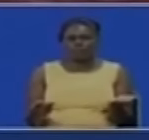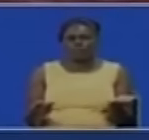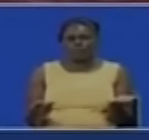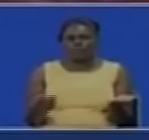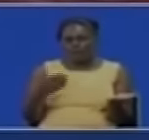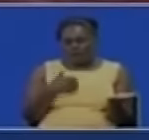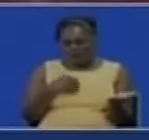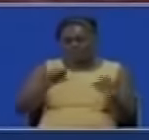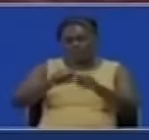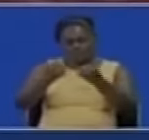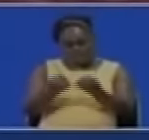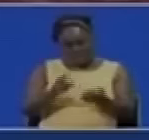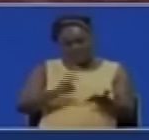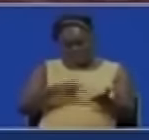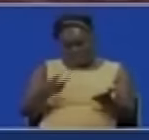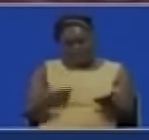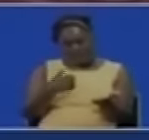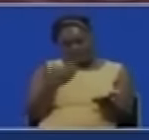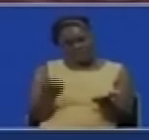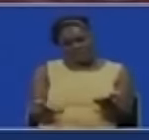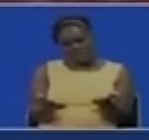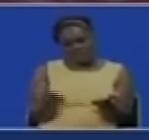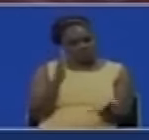system failure, and there has been system failure.